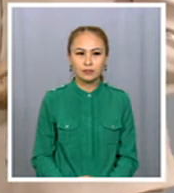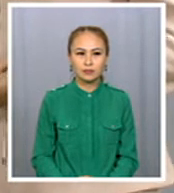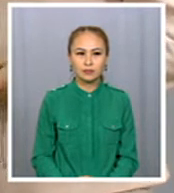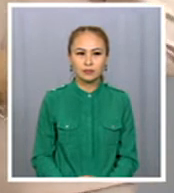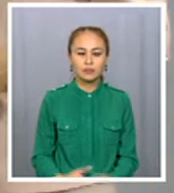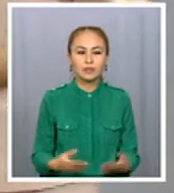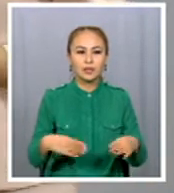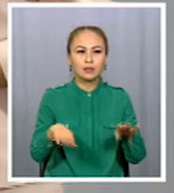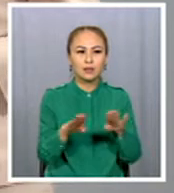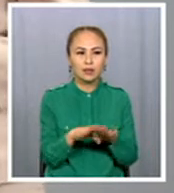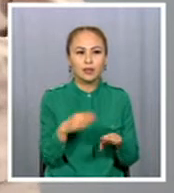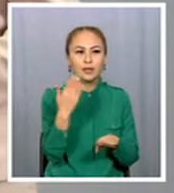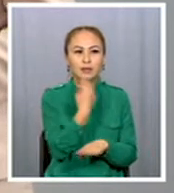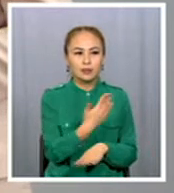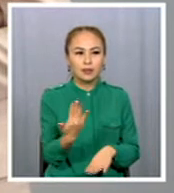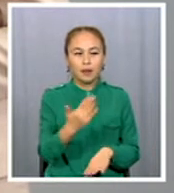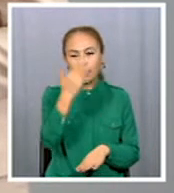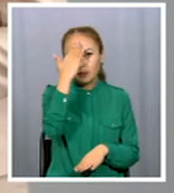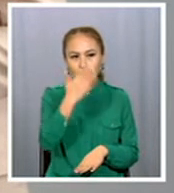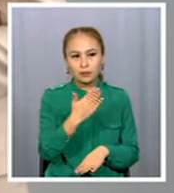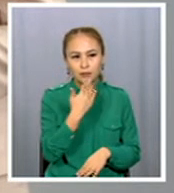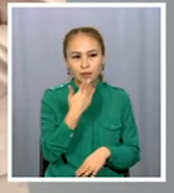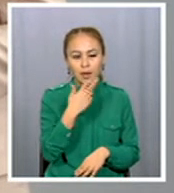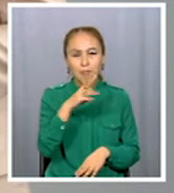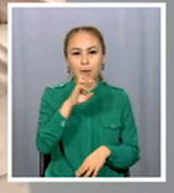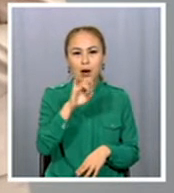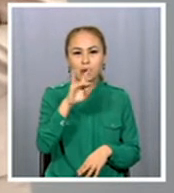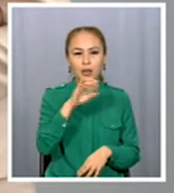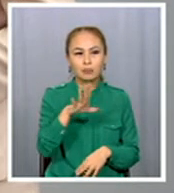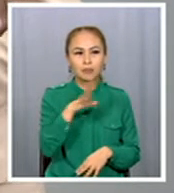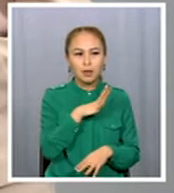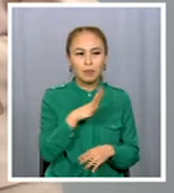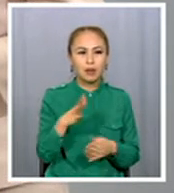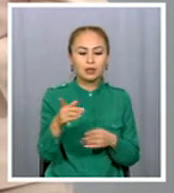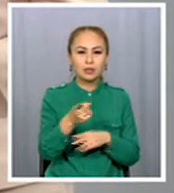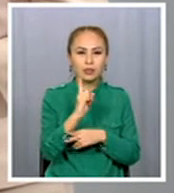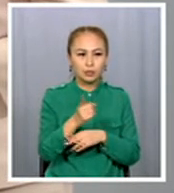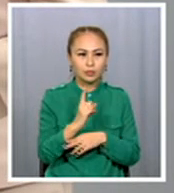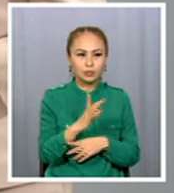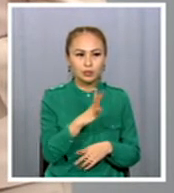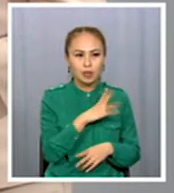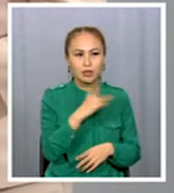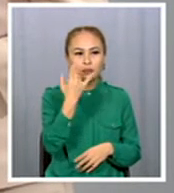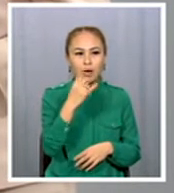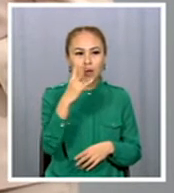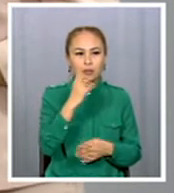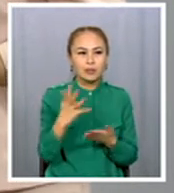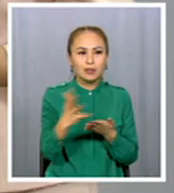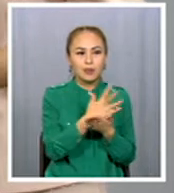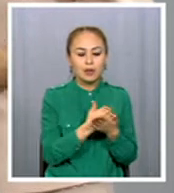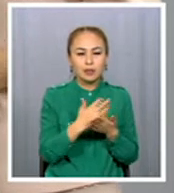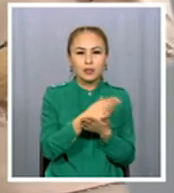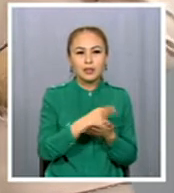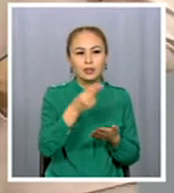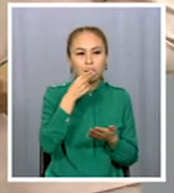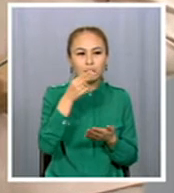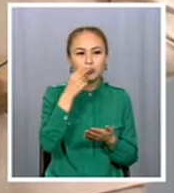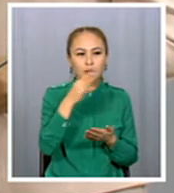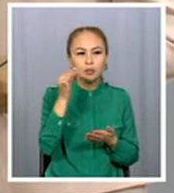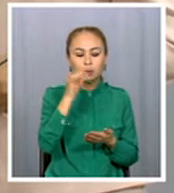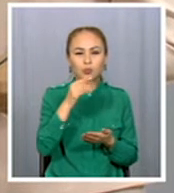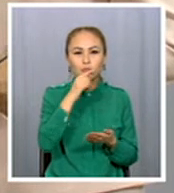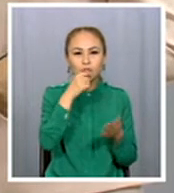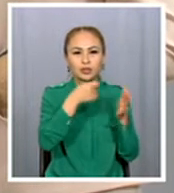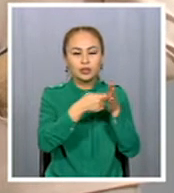Итак, это лето. Марат поймал рыбу. Дана собрала ягоды и